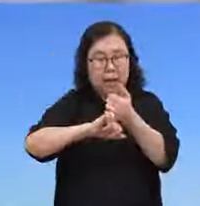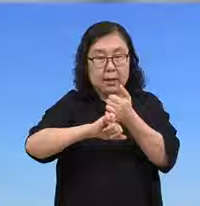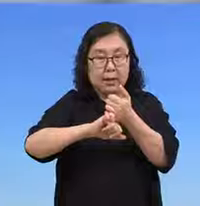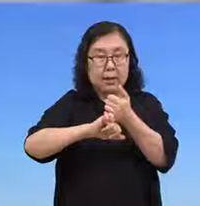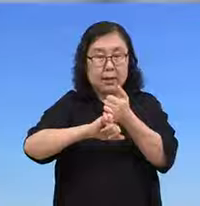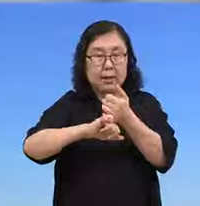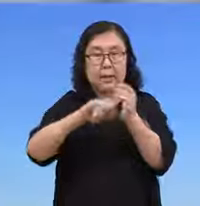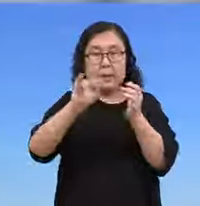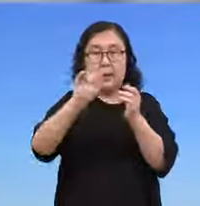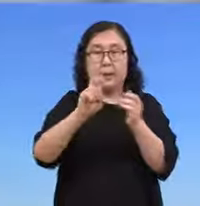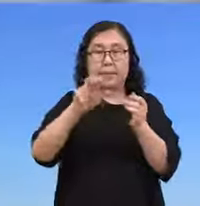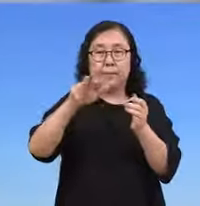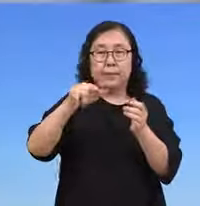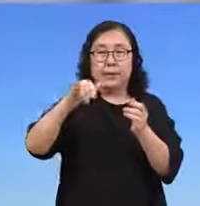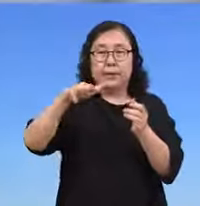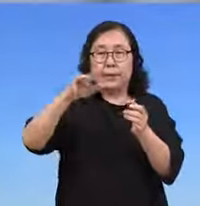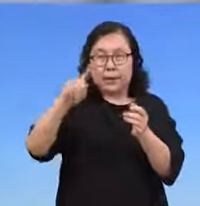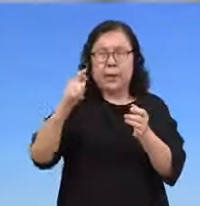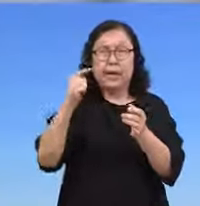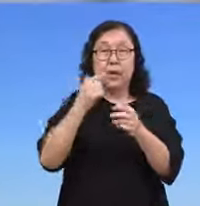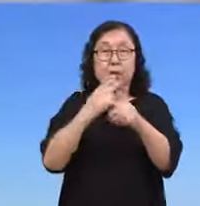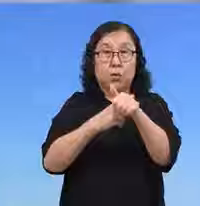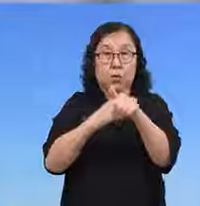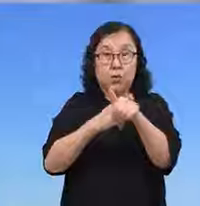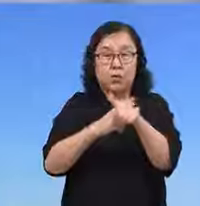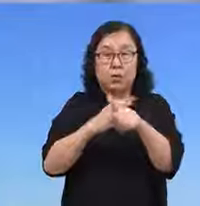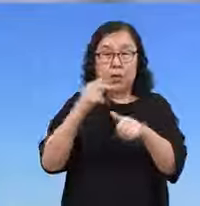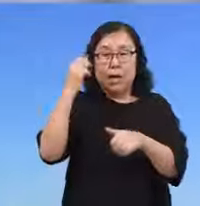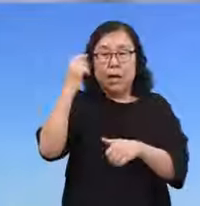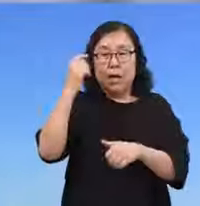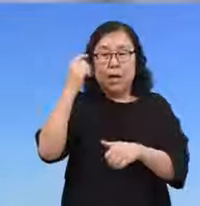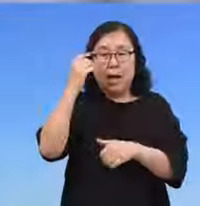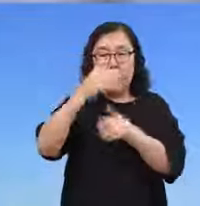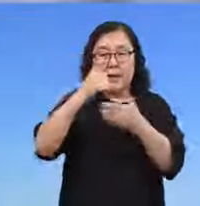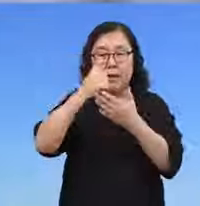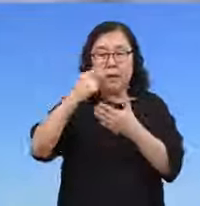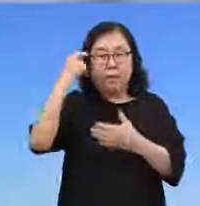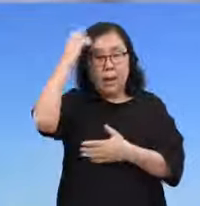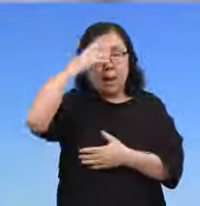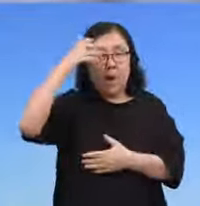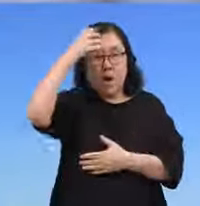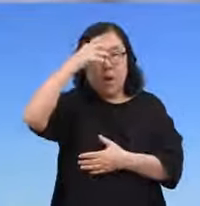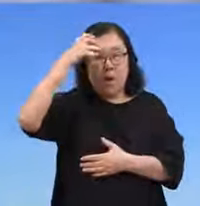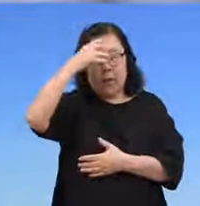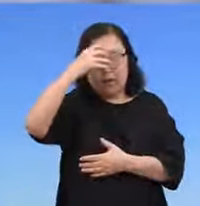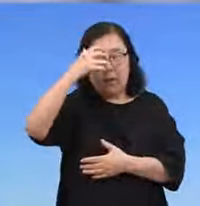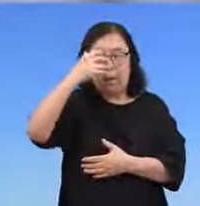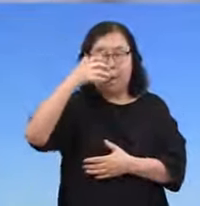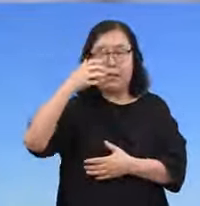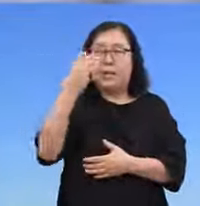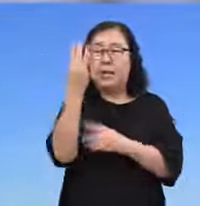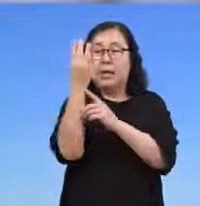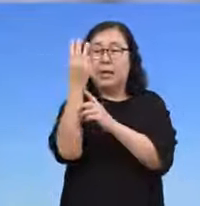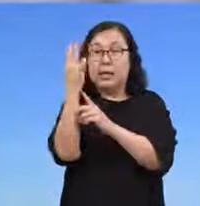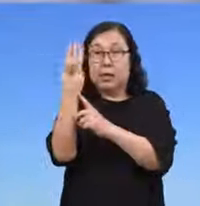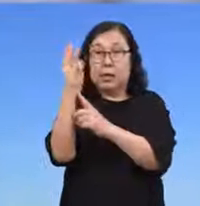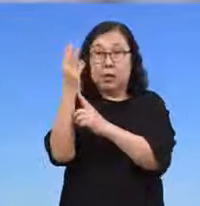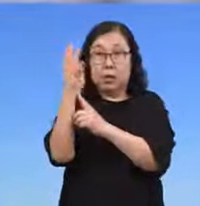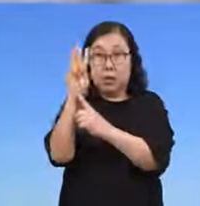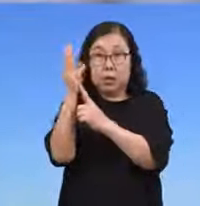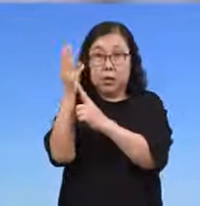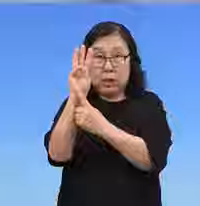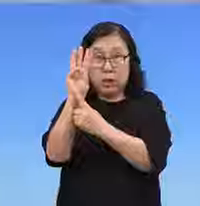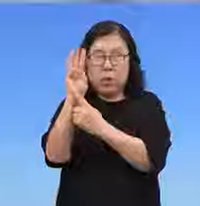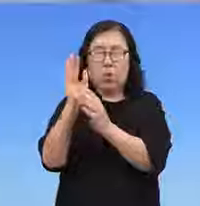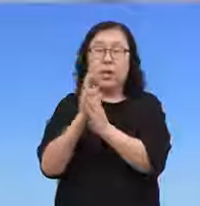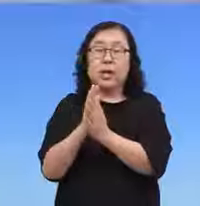김지찬 교수님의 책에 보면은 이 부분을 여호와의 영이 기드온을 옷 입히셨다, 이렇게 번역할 수 있다고 그